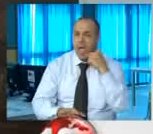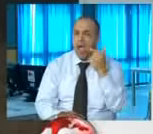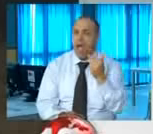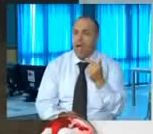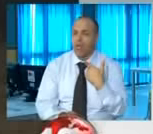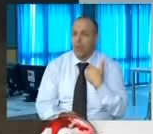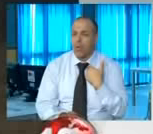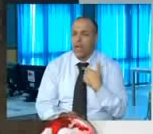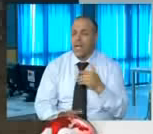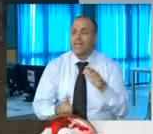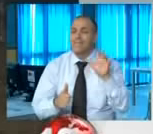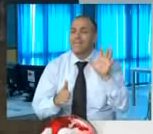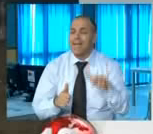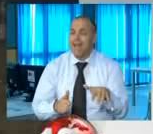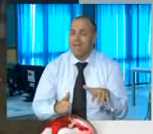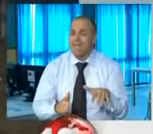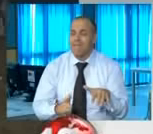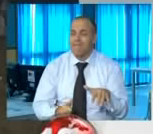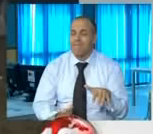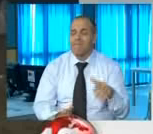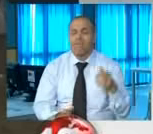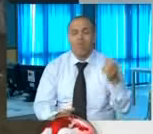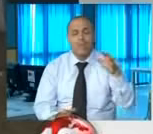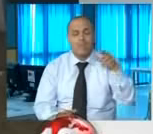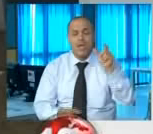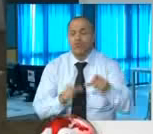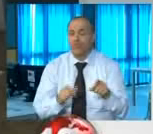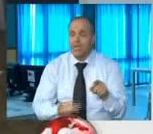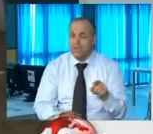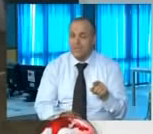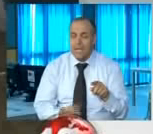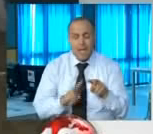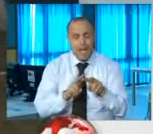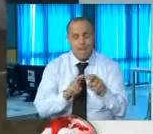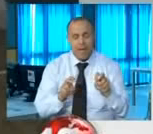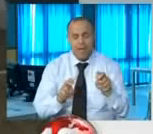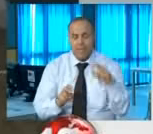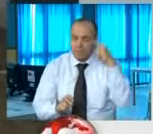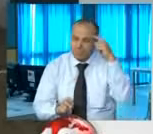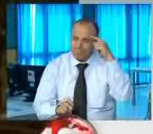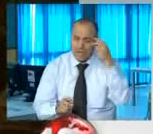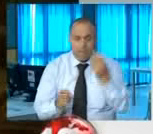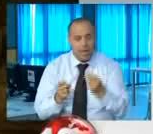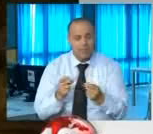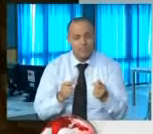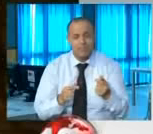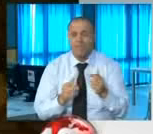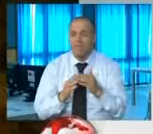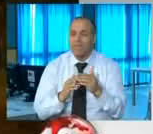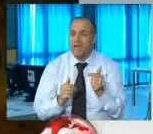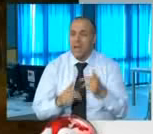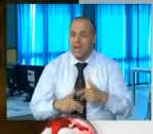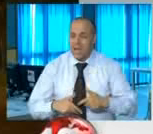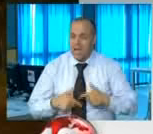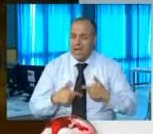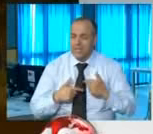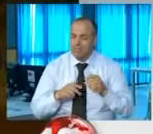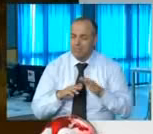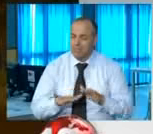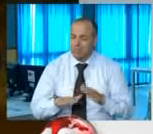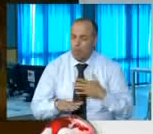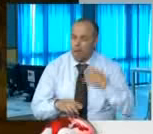يأوي 6500 مهاجر ممن يبحثون عن الحلم المفقود في أوطانهم العيش في أمن